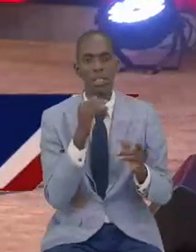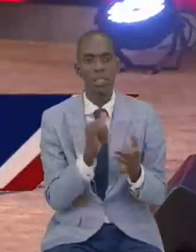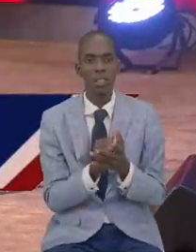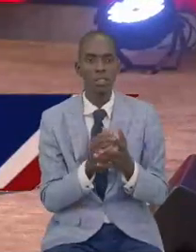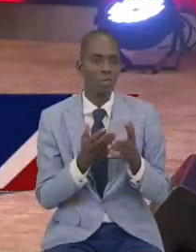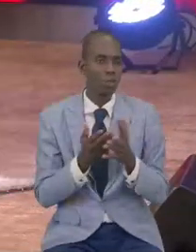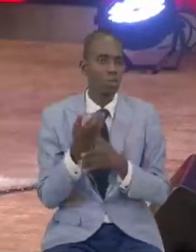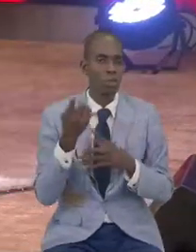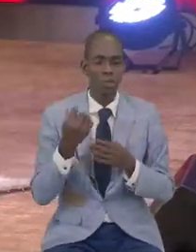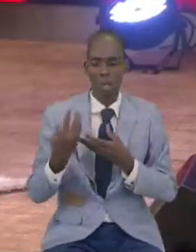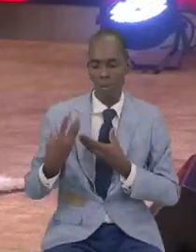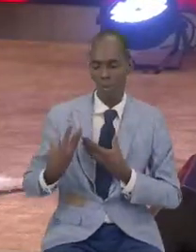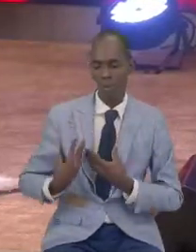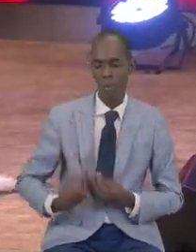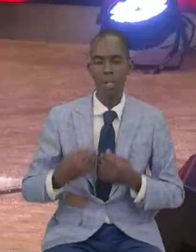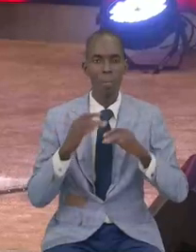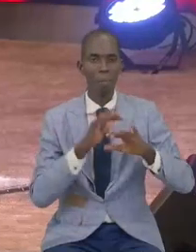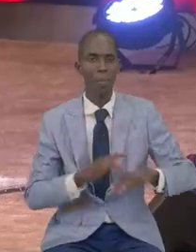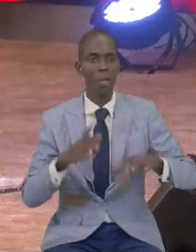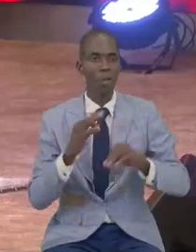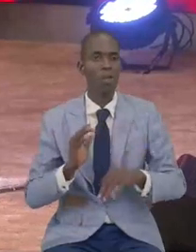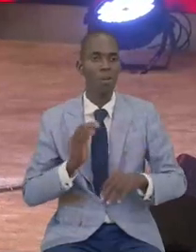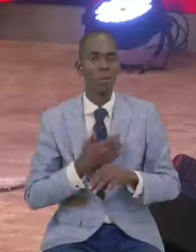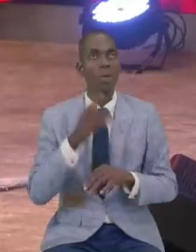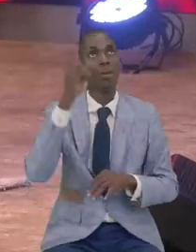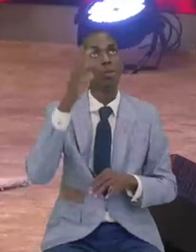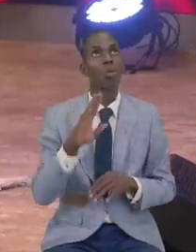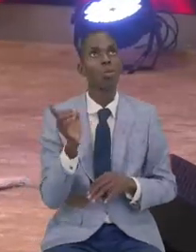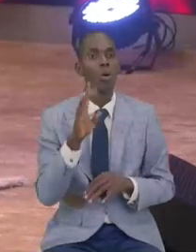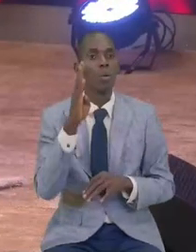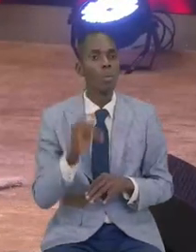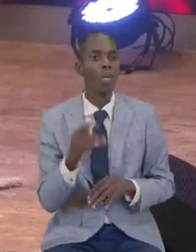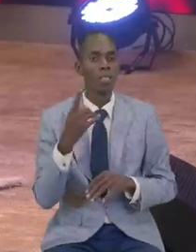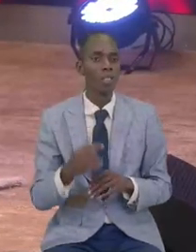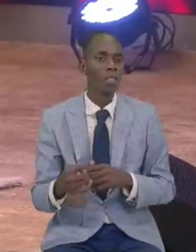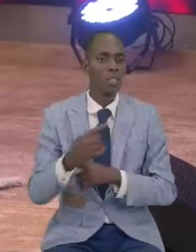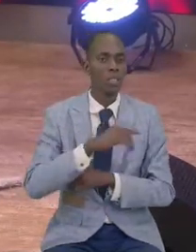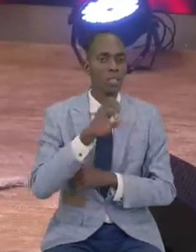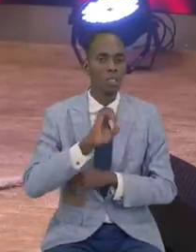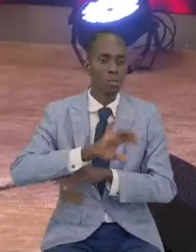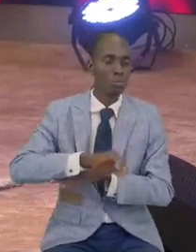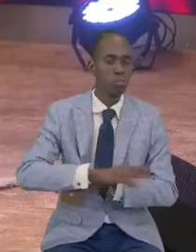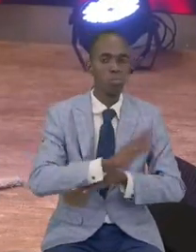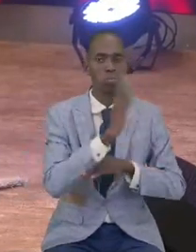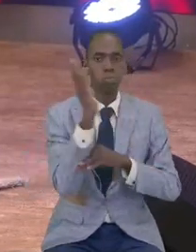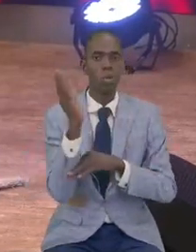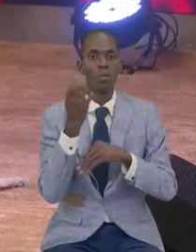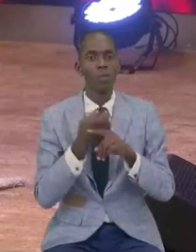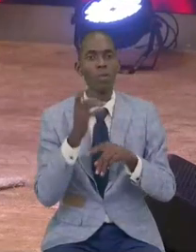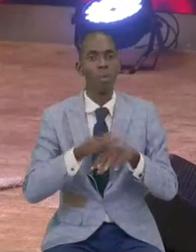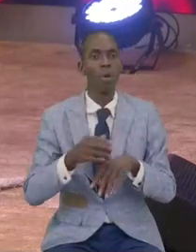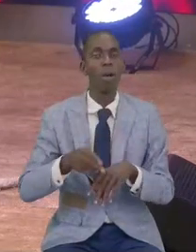Grâce aux entrailles de la miséricorde de notre Dieu, en vertu de laquelle le